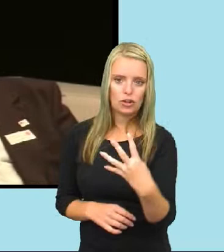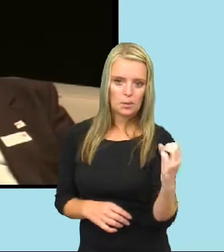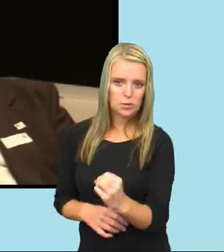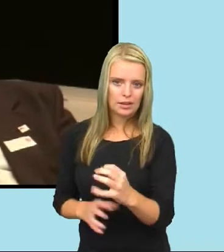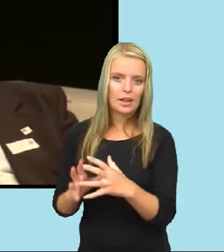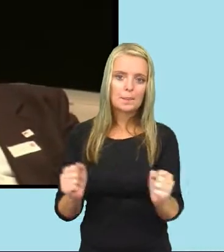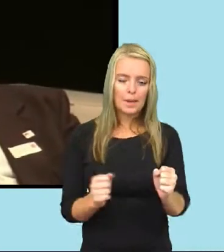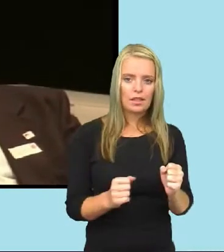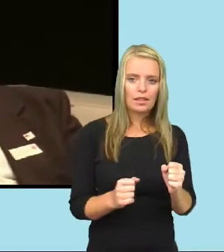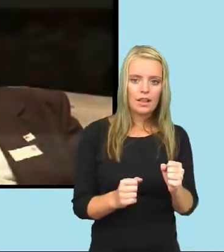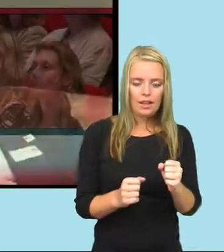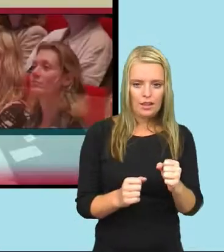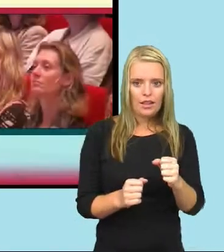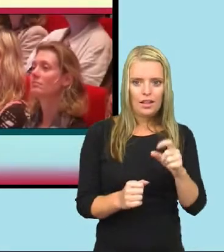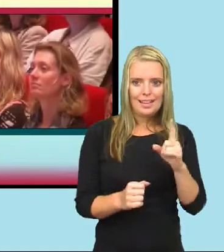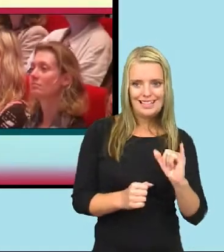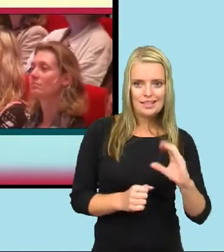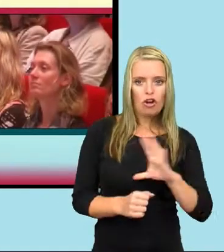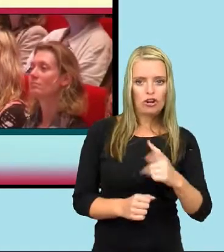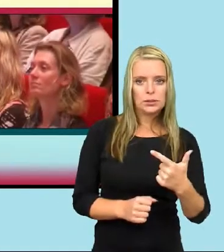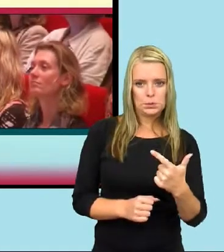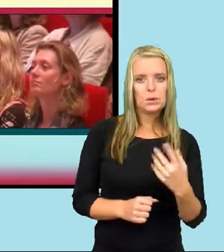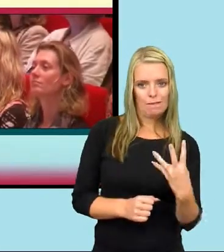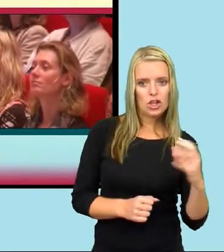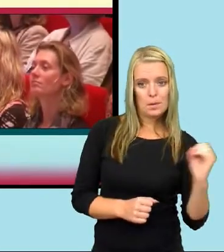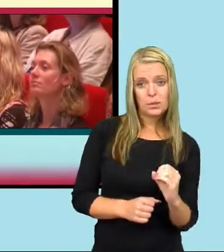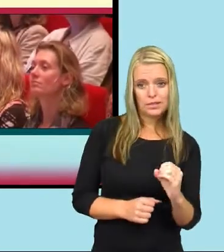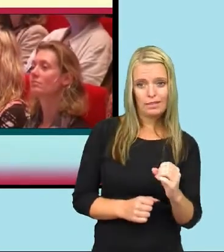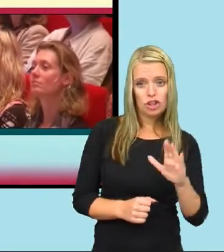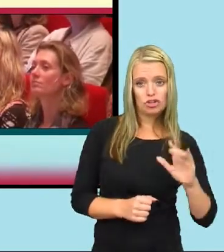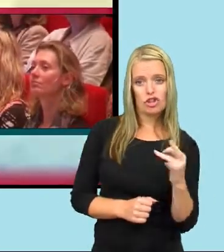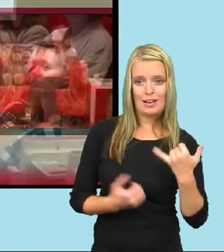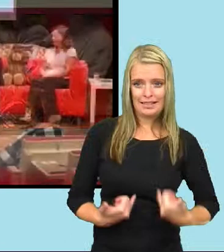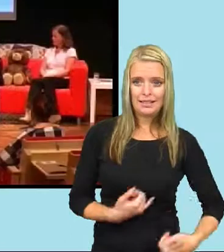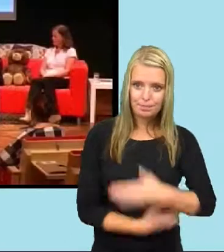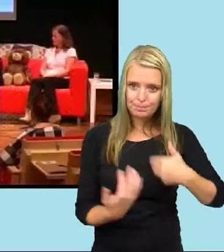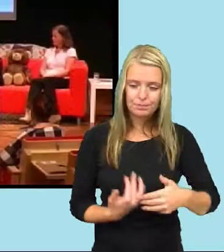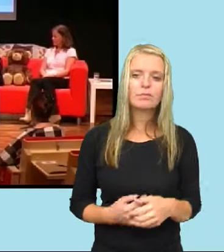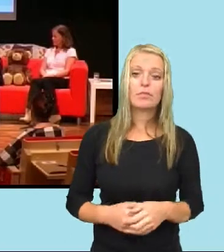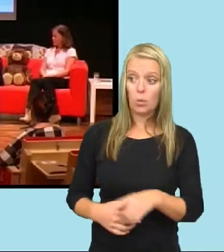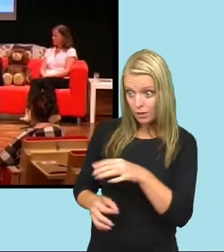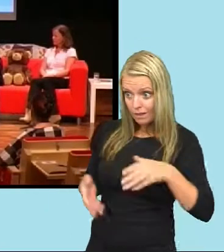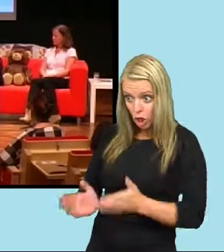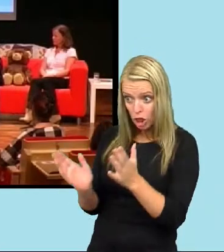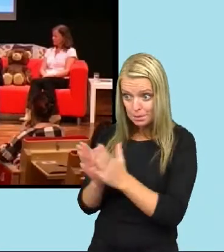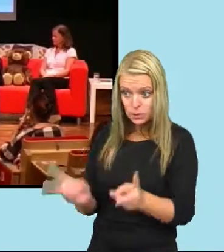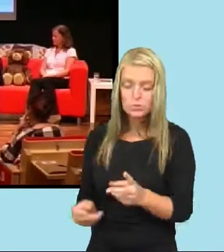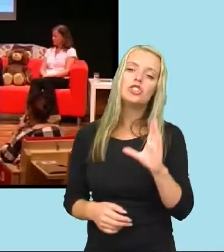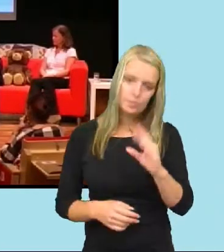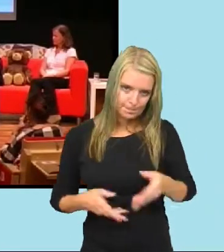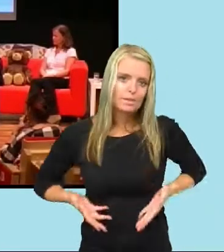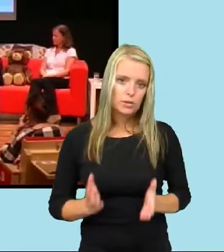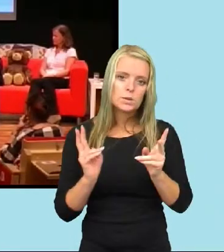syresättning på 75%. Okej. Okay. Ja. Och hon föddes med det? Hon är född med det, ja. Mm.